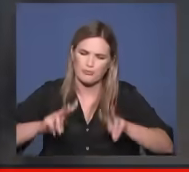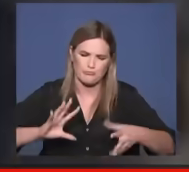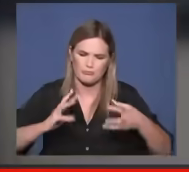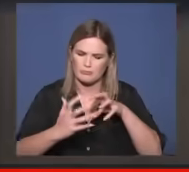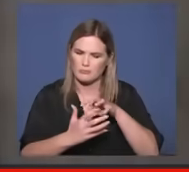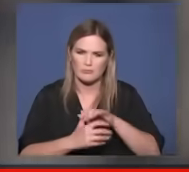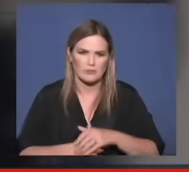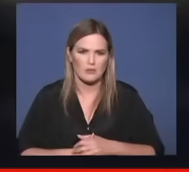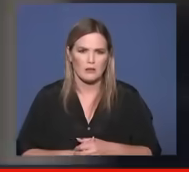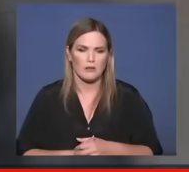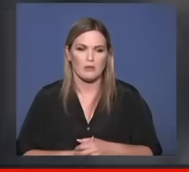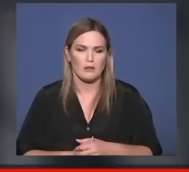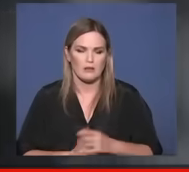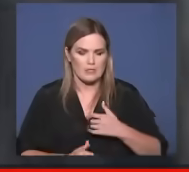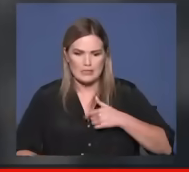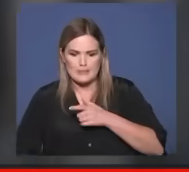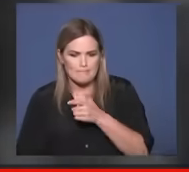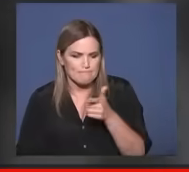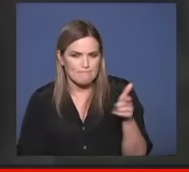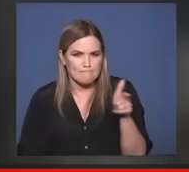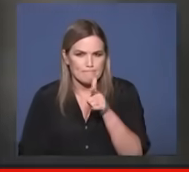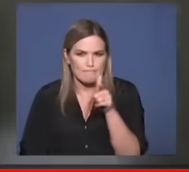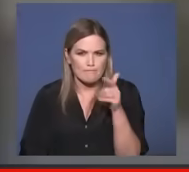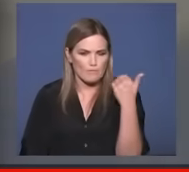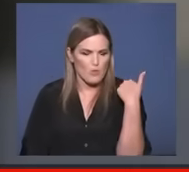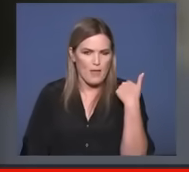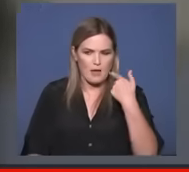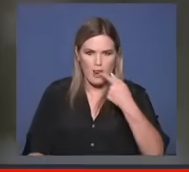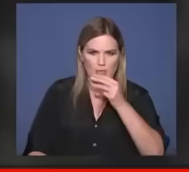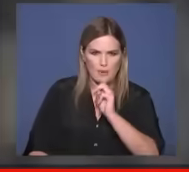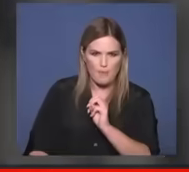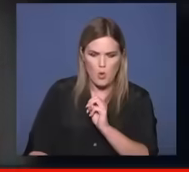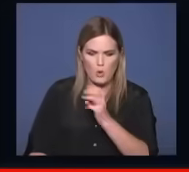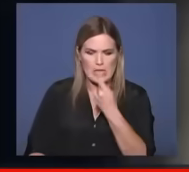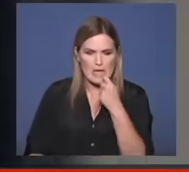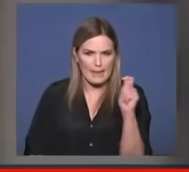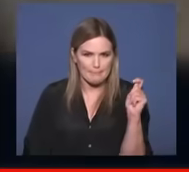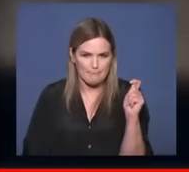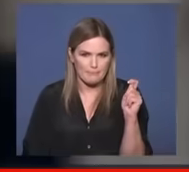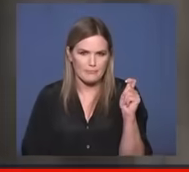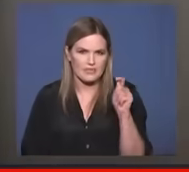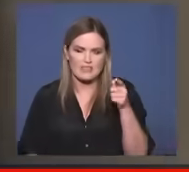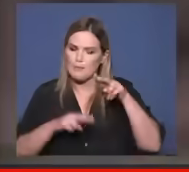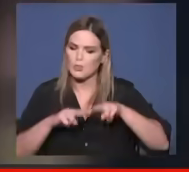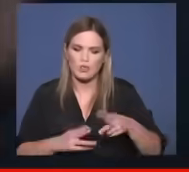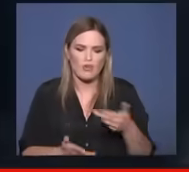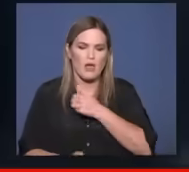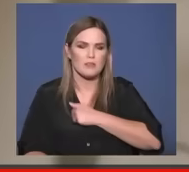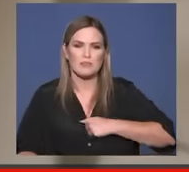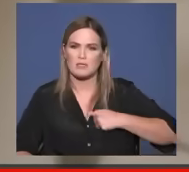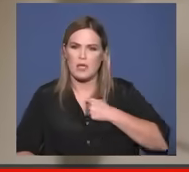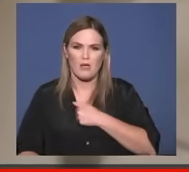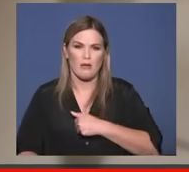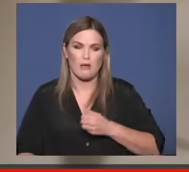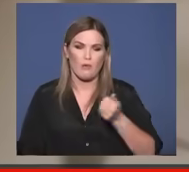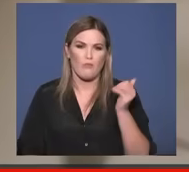כשהוא בא לצלם, הוא אומר לנו, גלעד ומור היקרים, זה מה שנשאר, אני מצטער. והוא אמר,